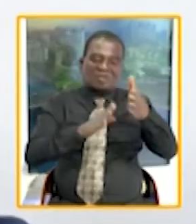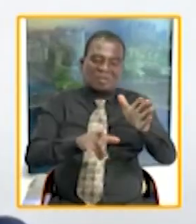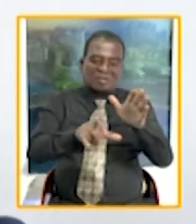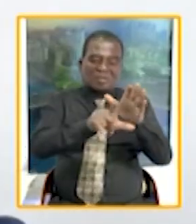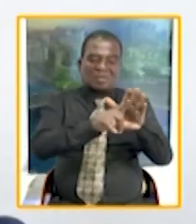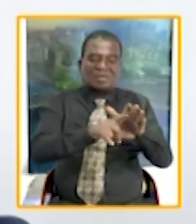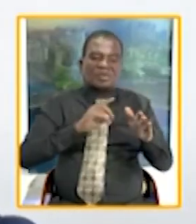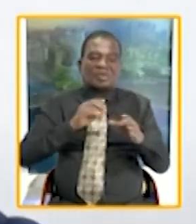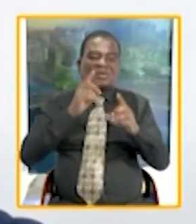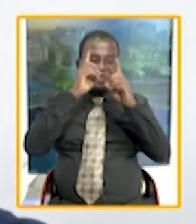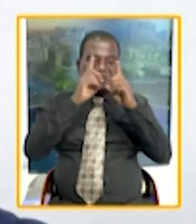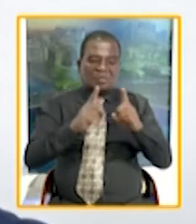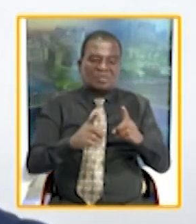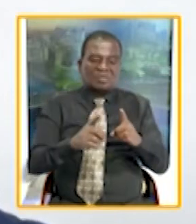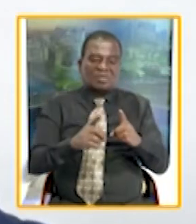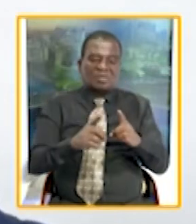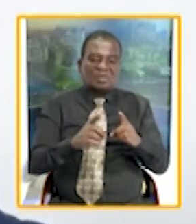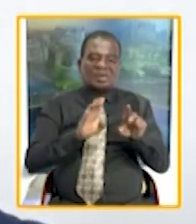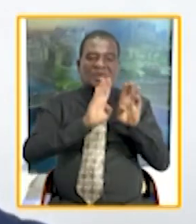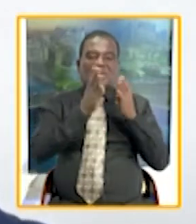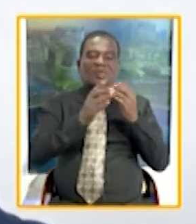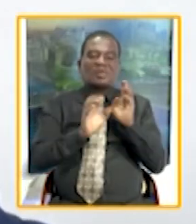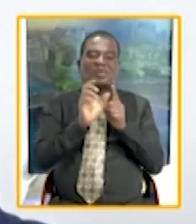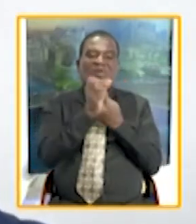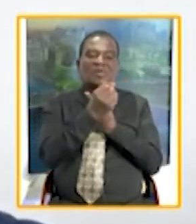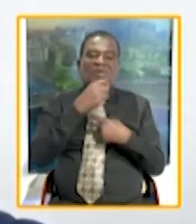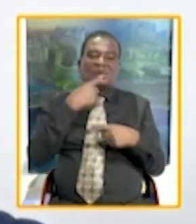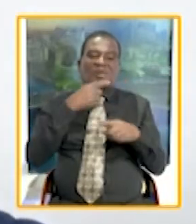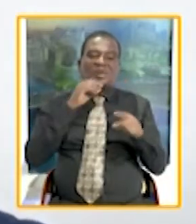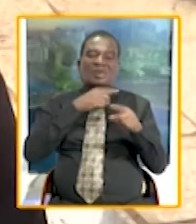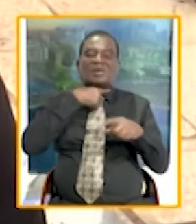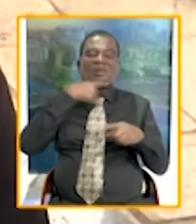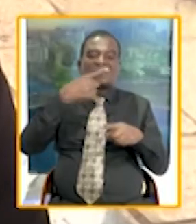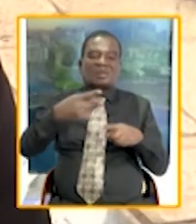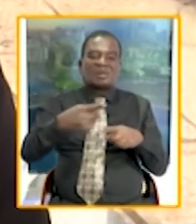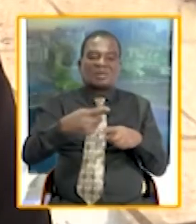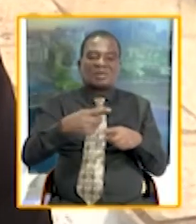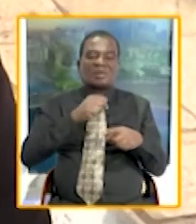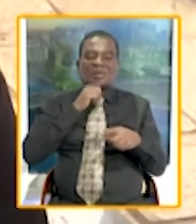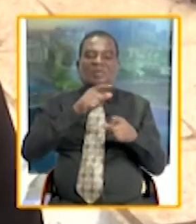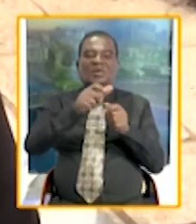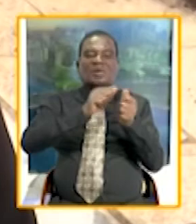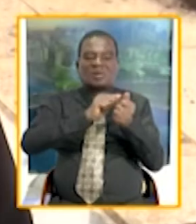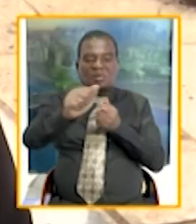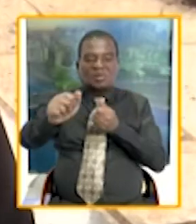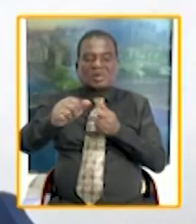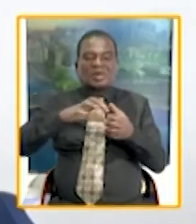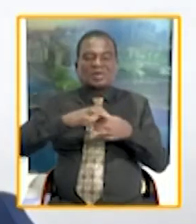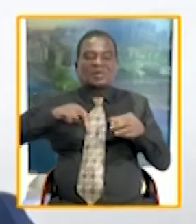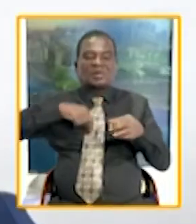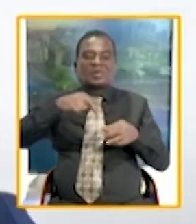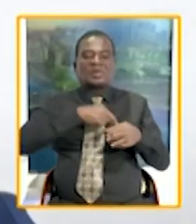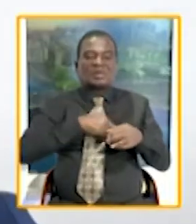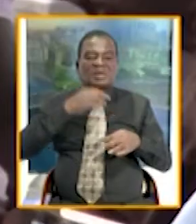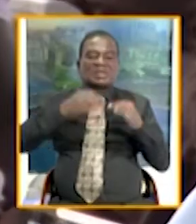soyons disciplinés devant la situation qui prévaut en Guinée et qui n'est pas loin de nous ici. Parce que quand ça va rentrer dans